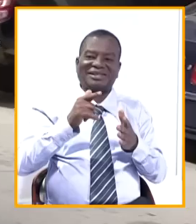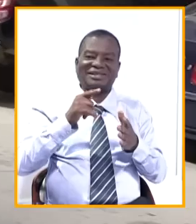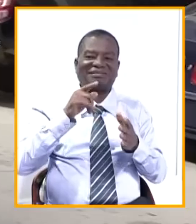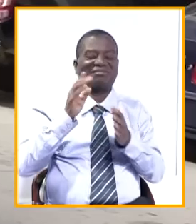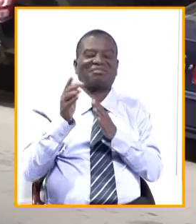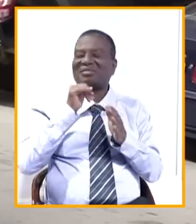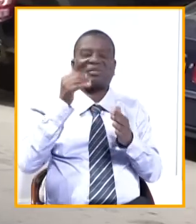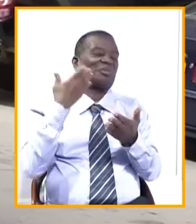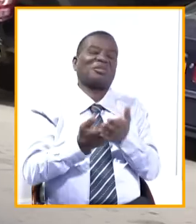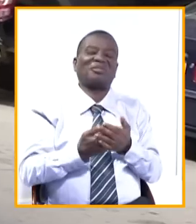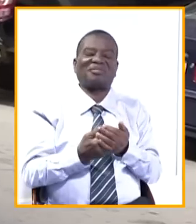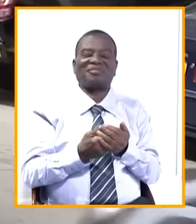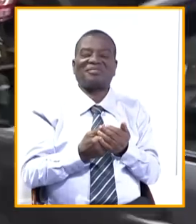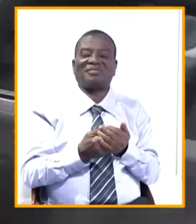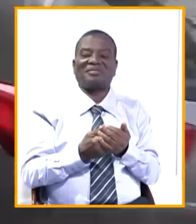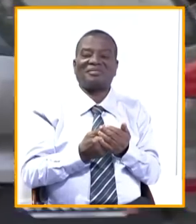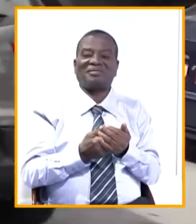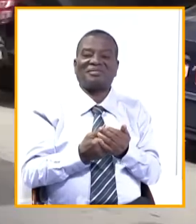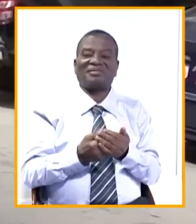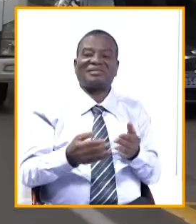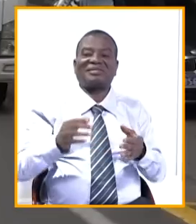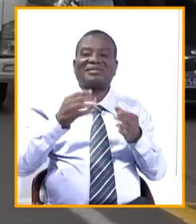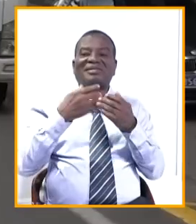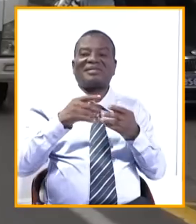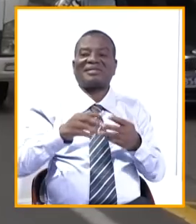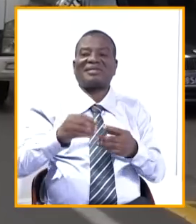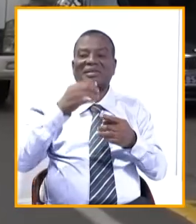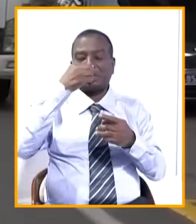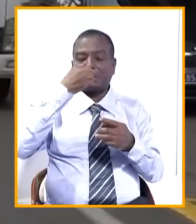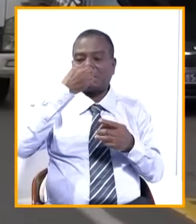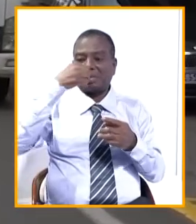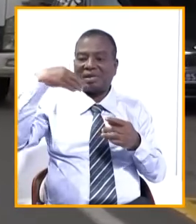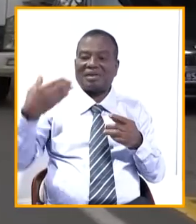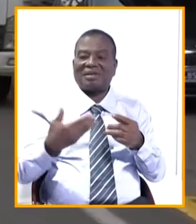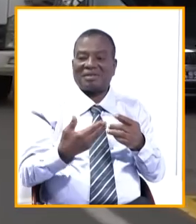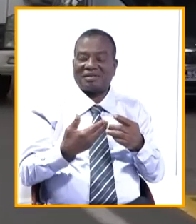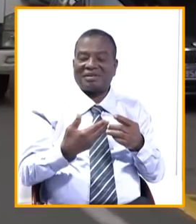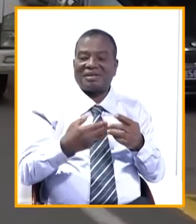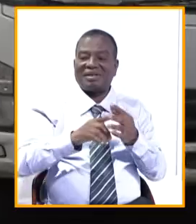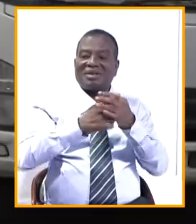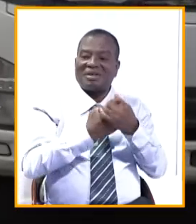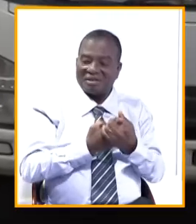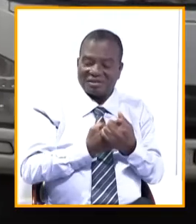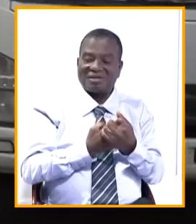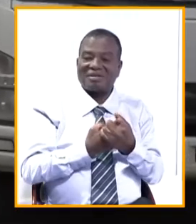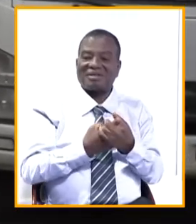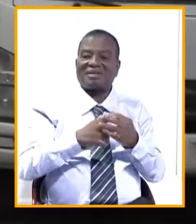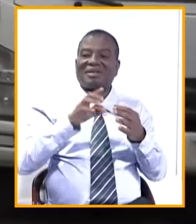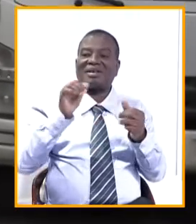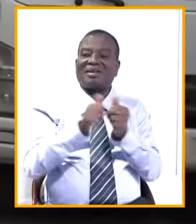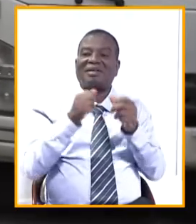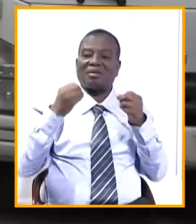arrange pas. À côté des transporteurs, les particuliers. Ils accueillent le démarrage effectif du permis à point avec